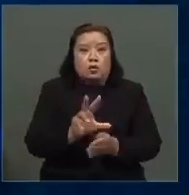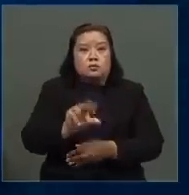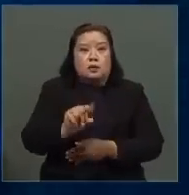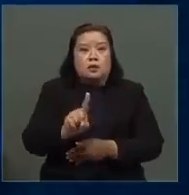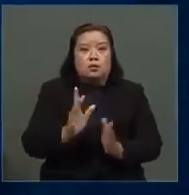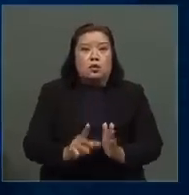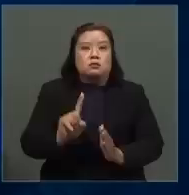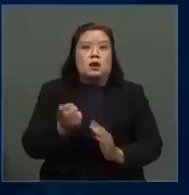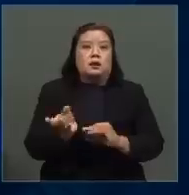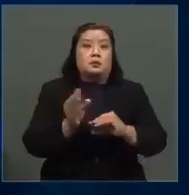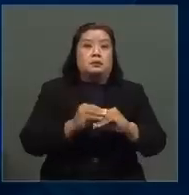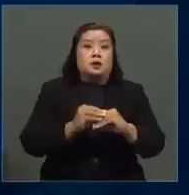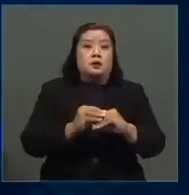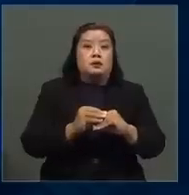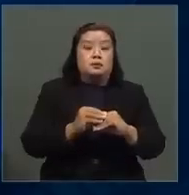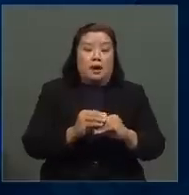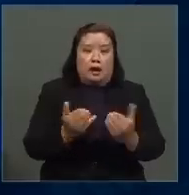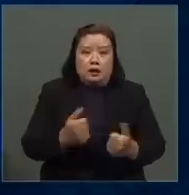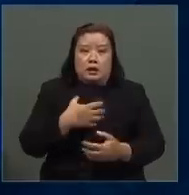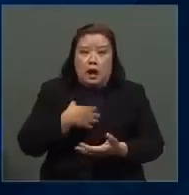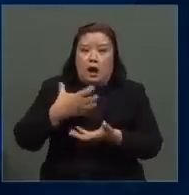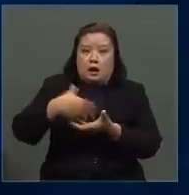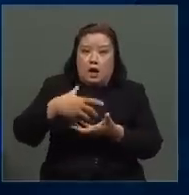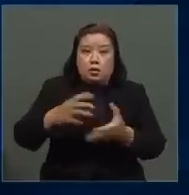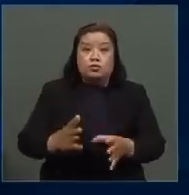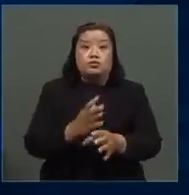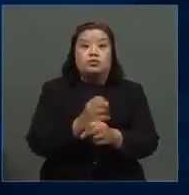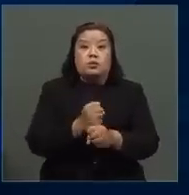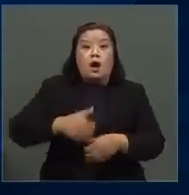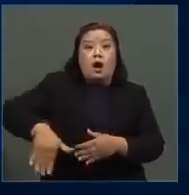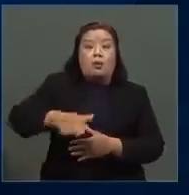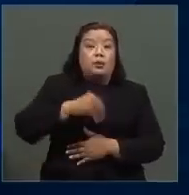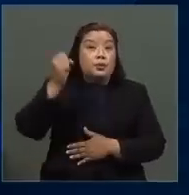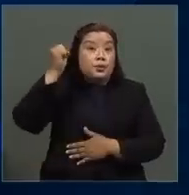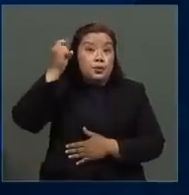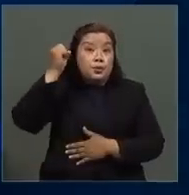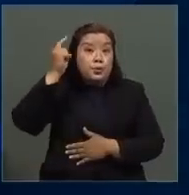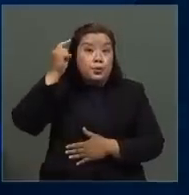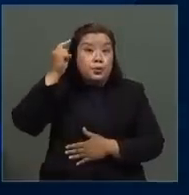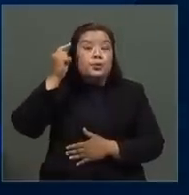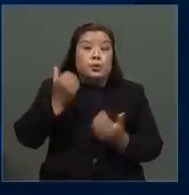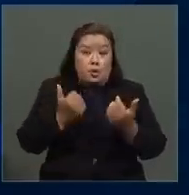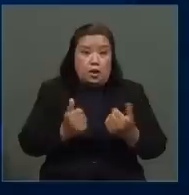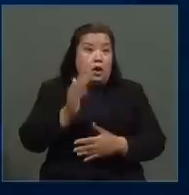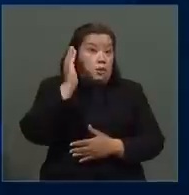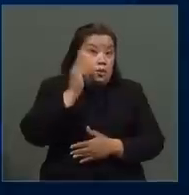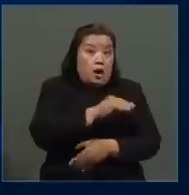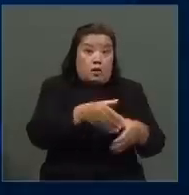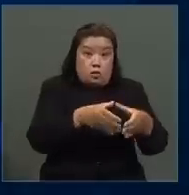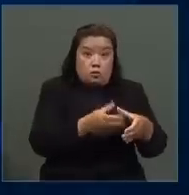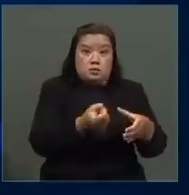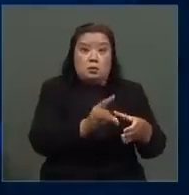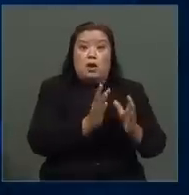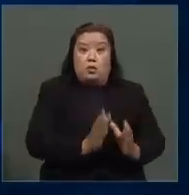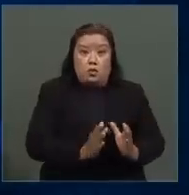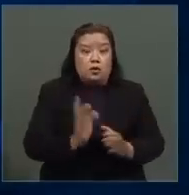สิ่งที่สำคัญที่นำมาสรุปเรียนให้ทุกท่านเห็นภาพก็คือเป็นเพศชาย 18ราย